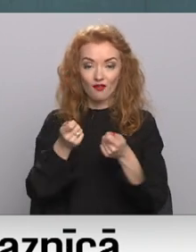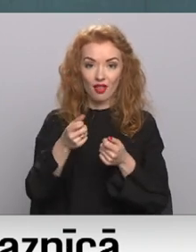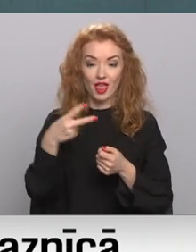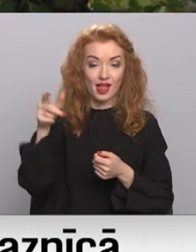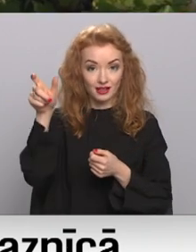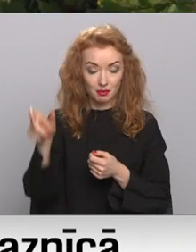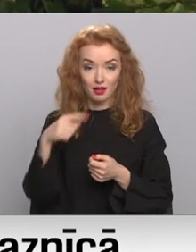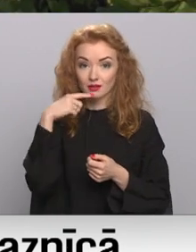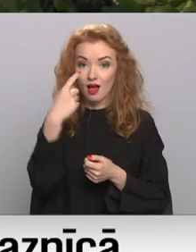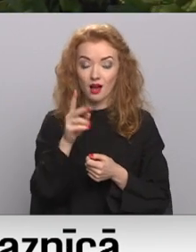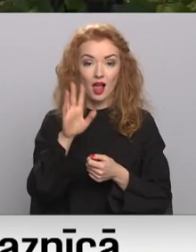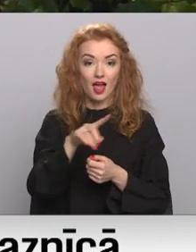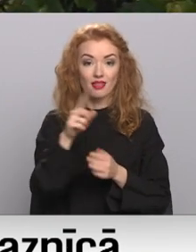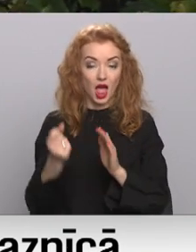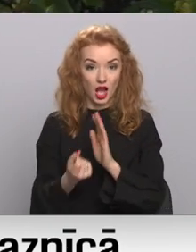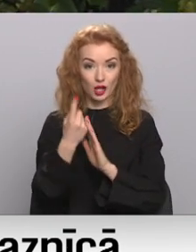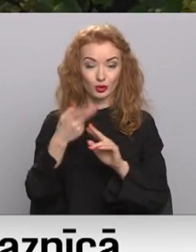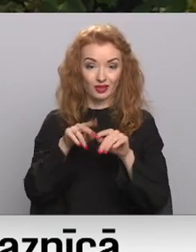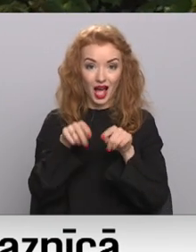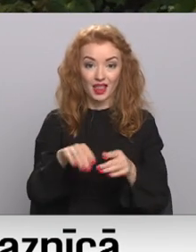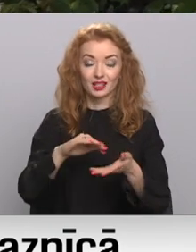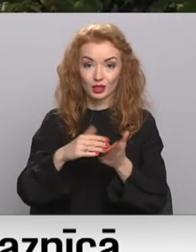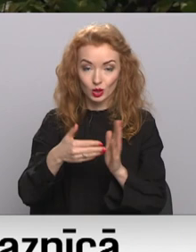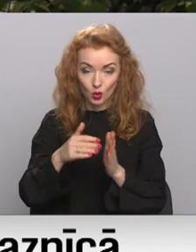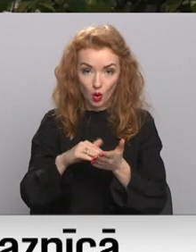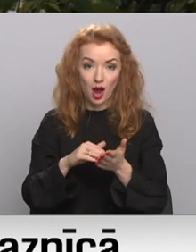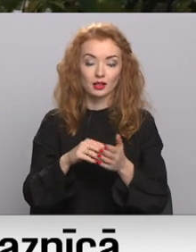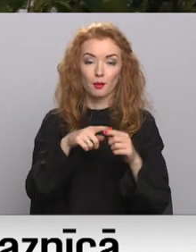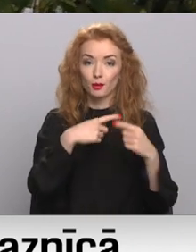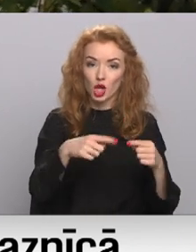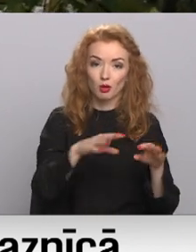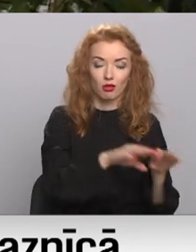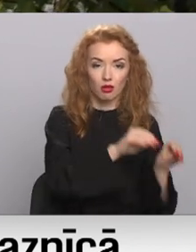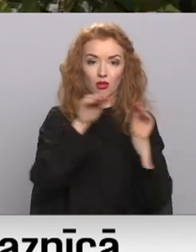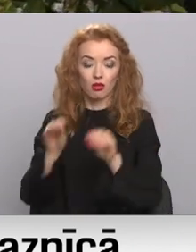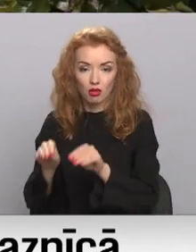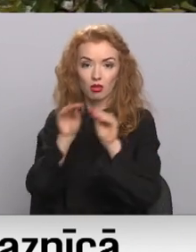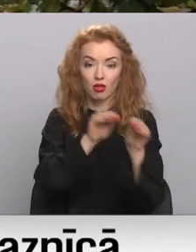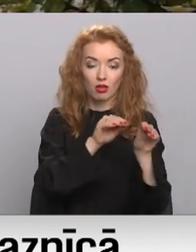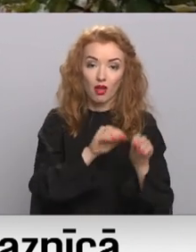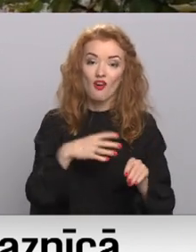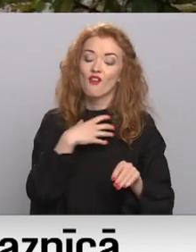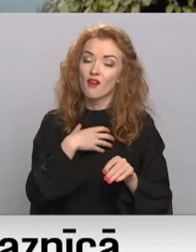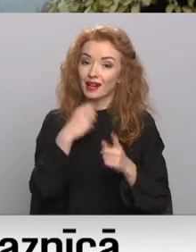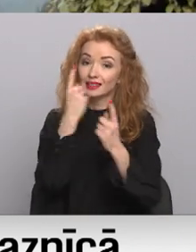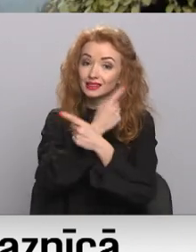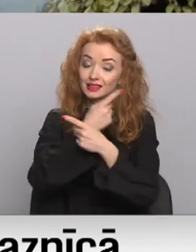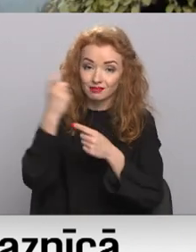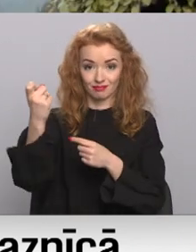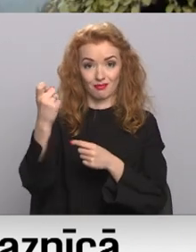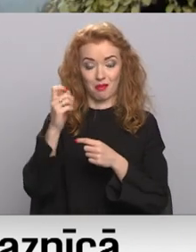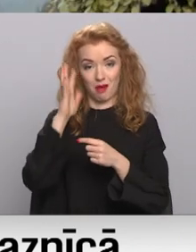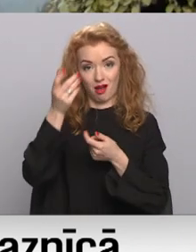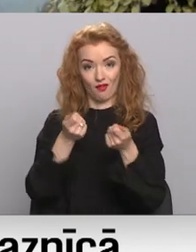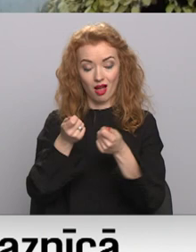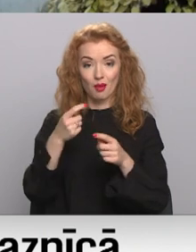Kaminska uzsver, lai nerastos šādas situācijas, priekšmetus pārvietojot par to vajadzētu pārvaldei ziņot. Tāpat no